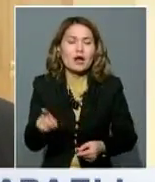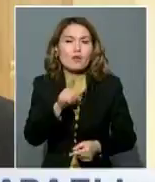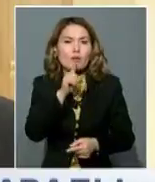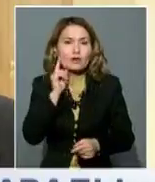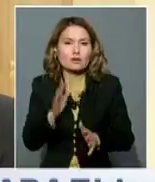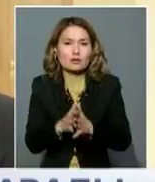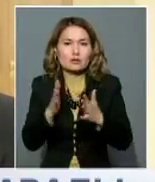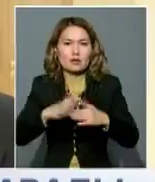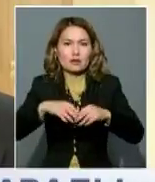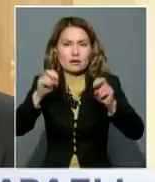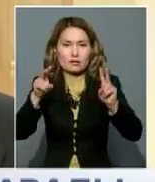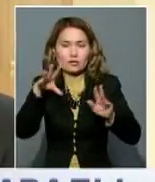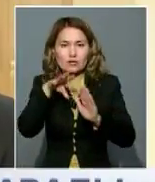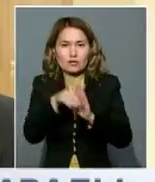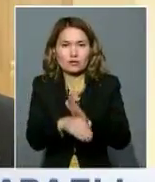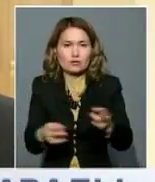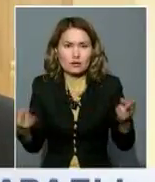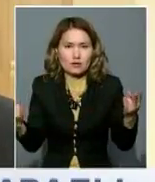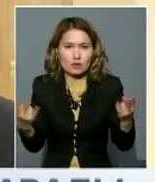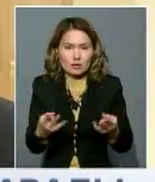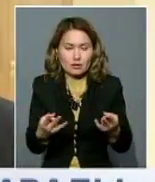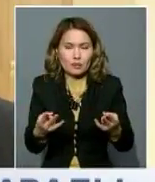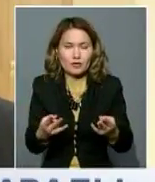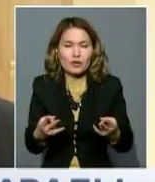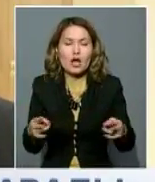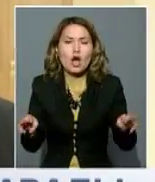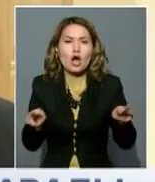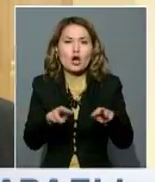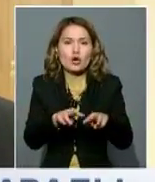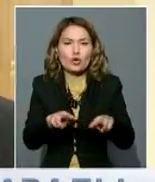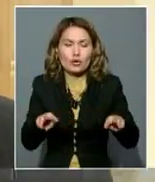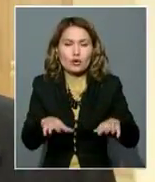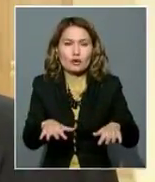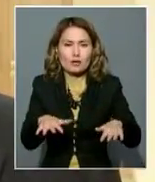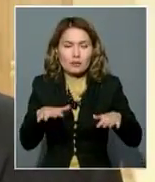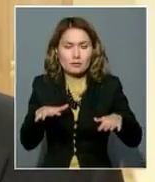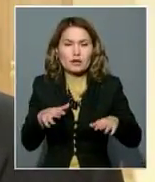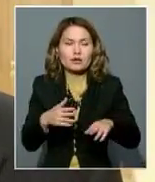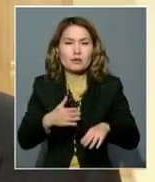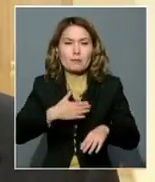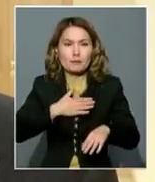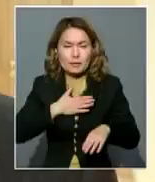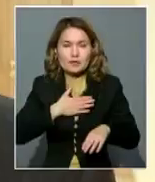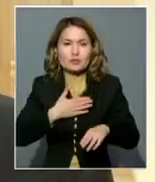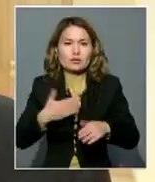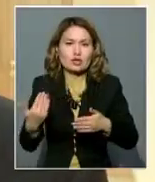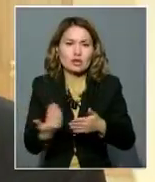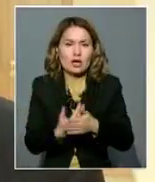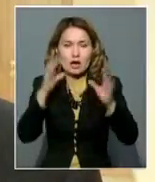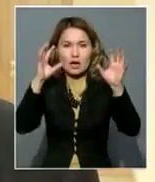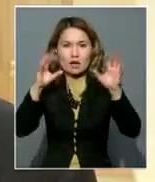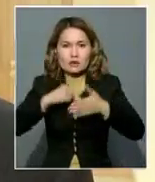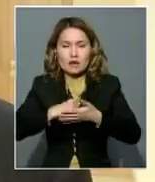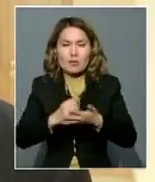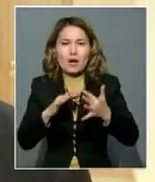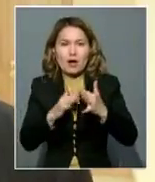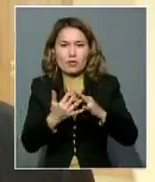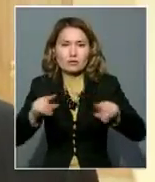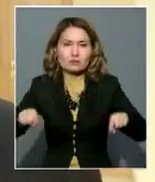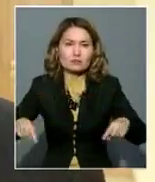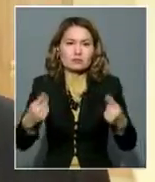үшін үкіметтің өзінің саясаты ауылға деген тек қана сөзбен емес, іспен қолға алу керек.